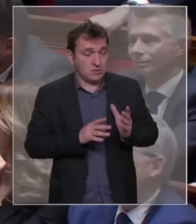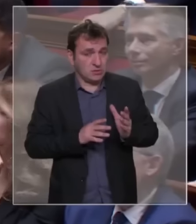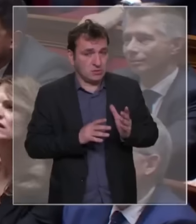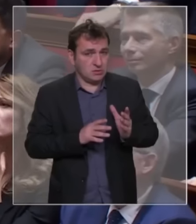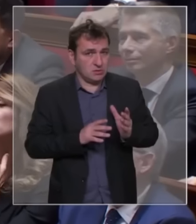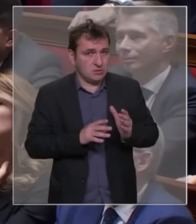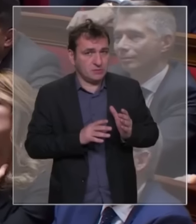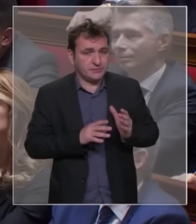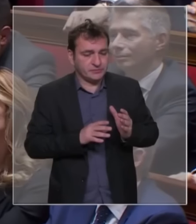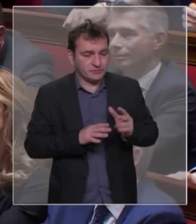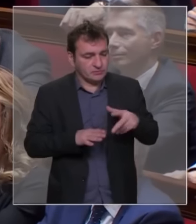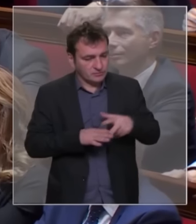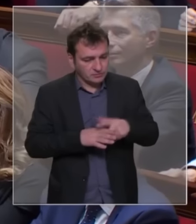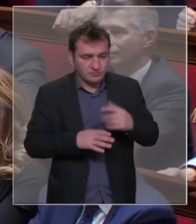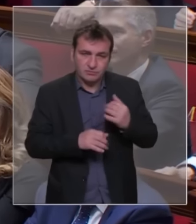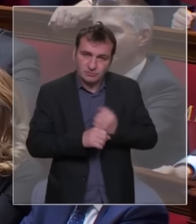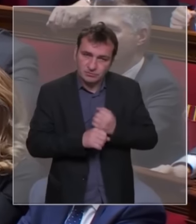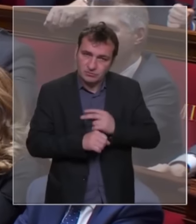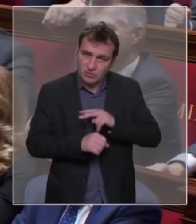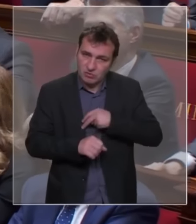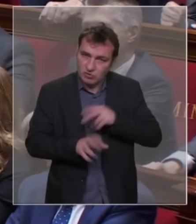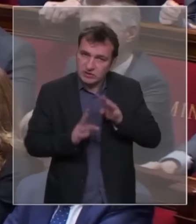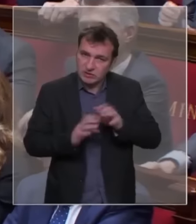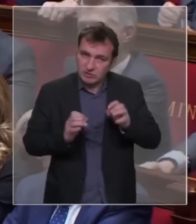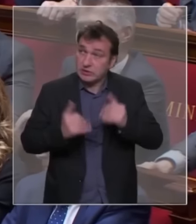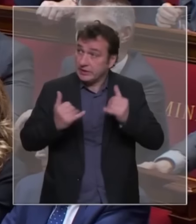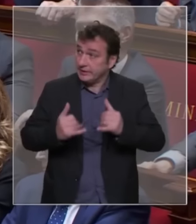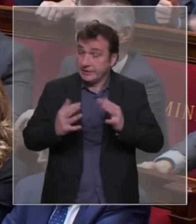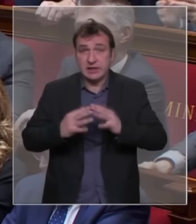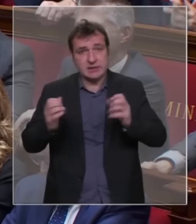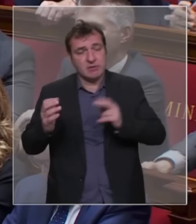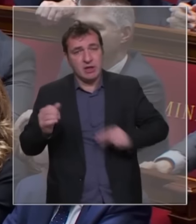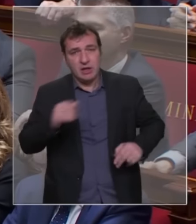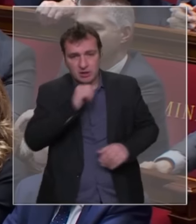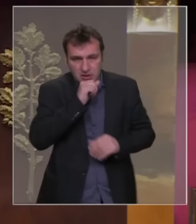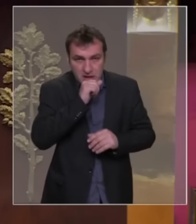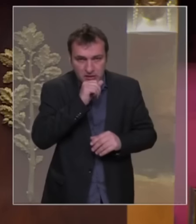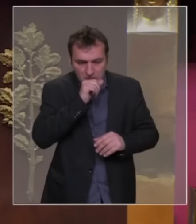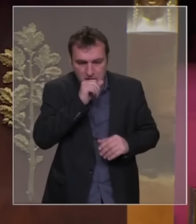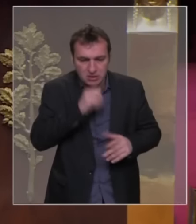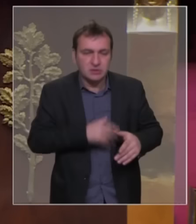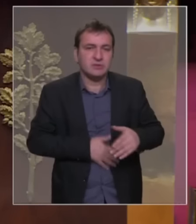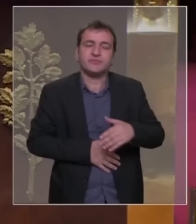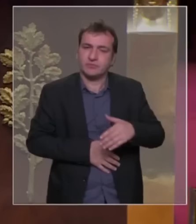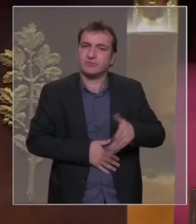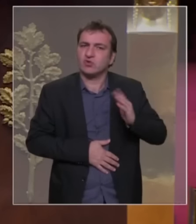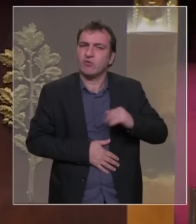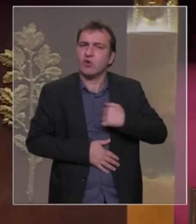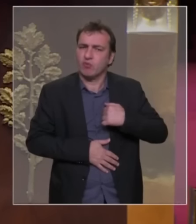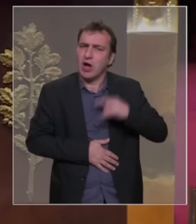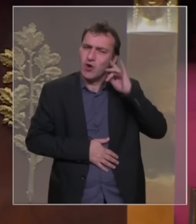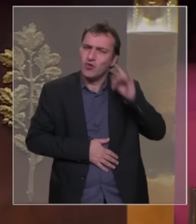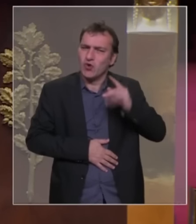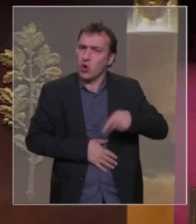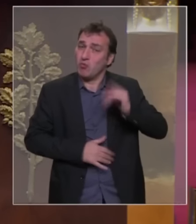travail parlementaire, ici même à l'Assemblée nationale, quand j'ai eu l'honneur d'en être le Benjamin,